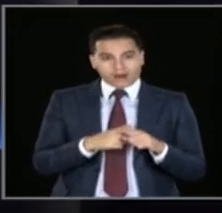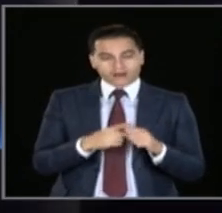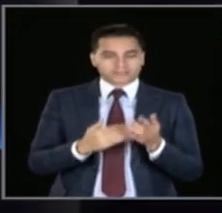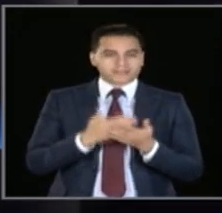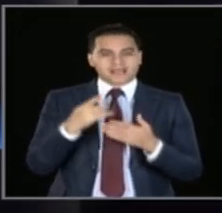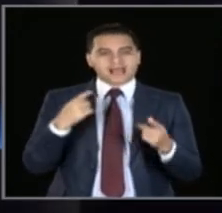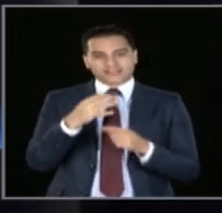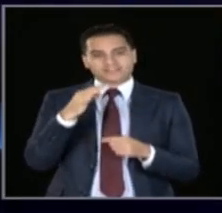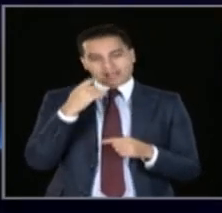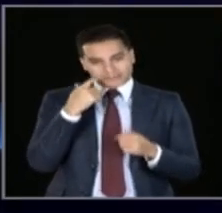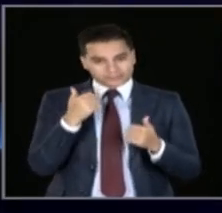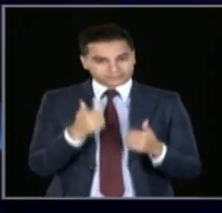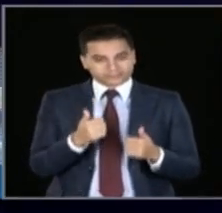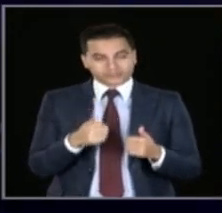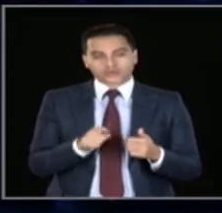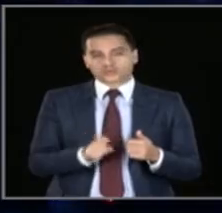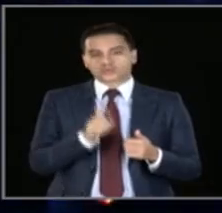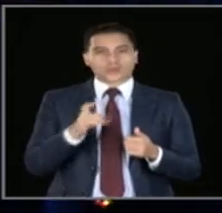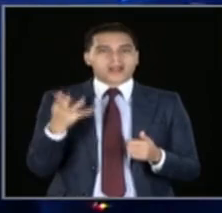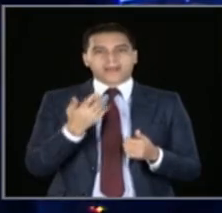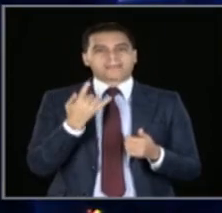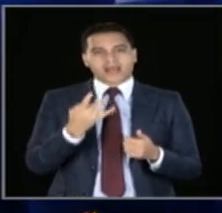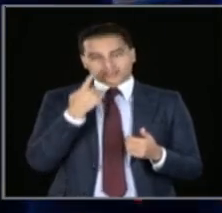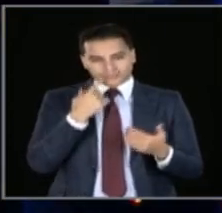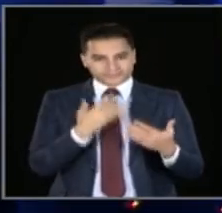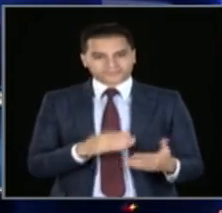على الهدف الذهبي السؤال العاشر